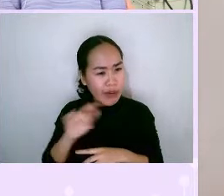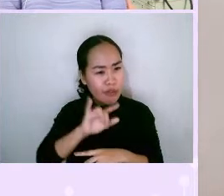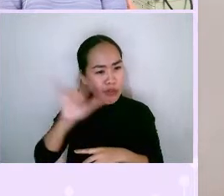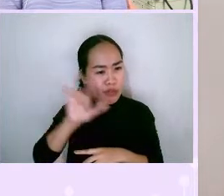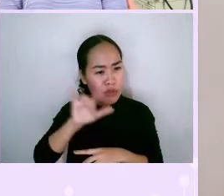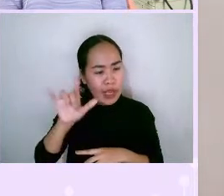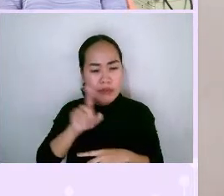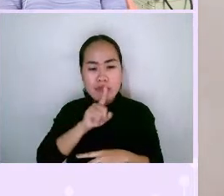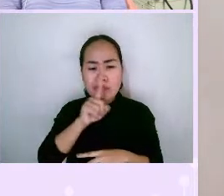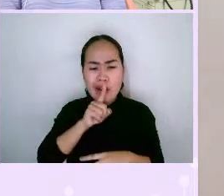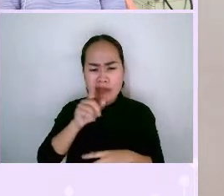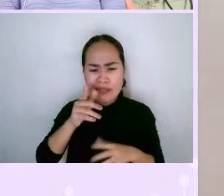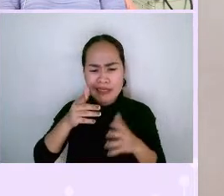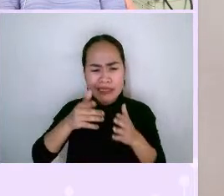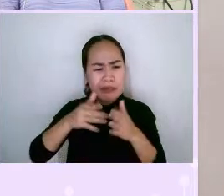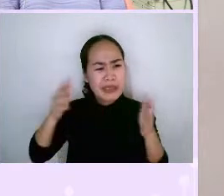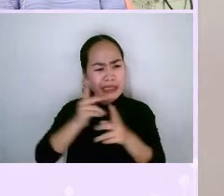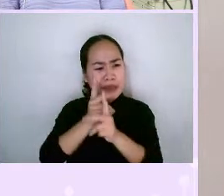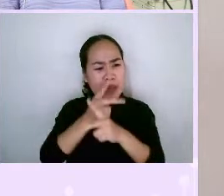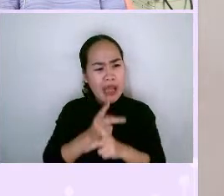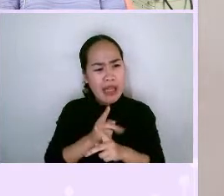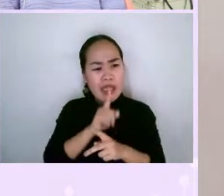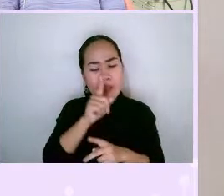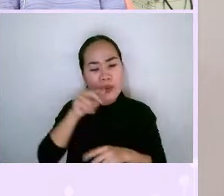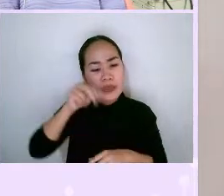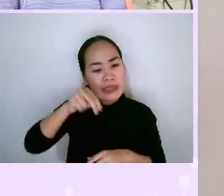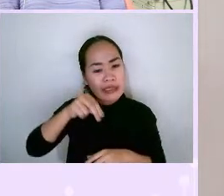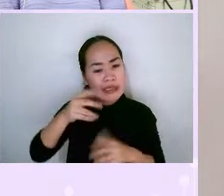complexity of the products, we need to